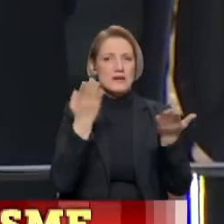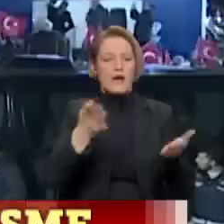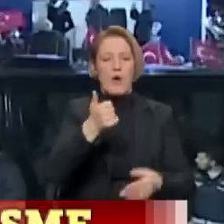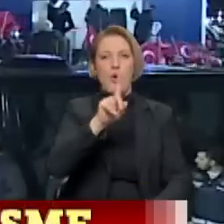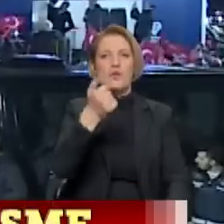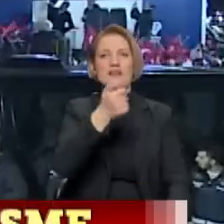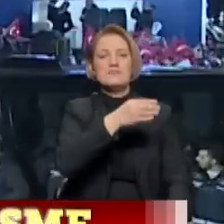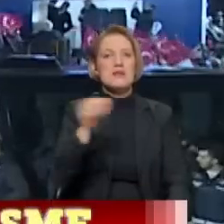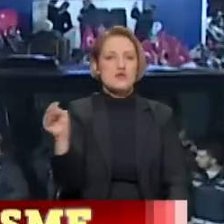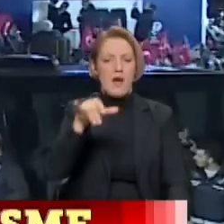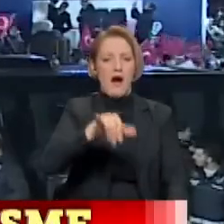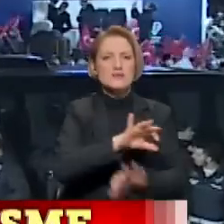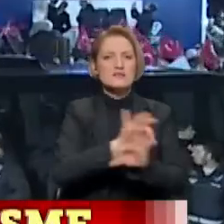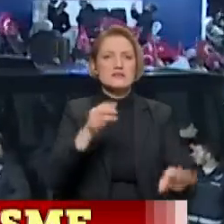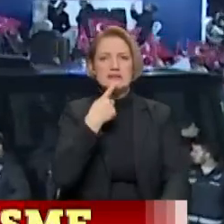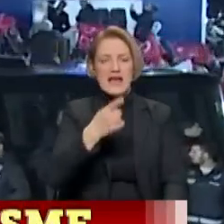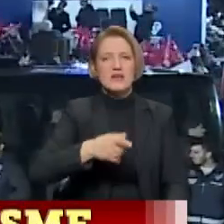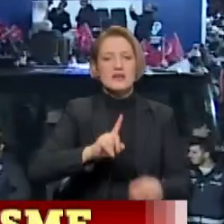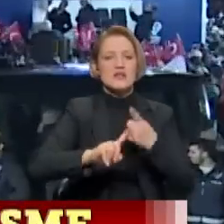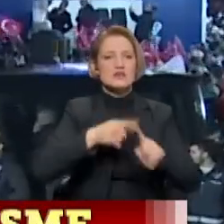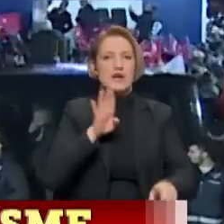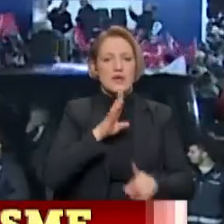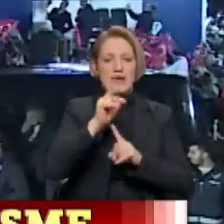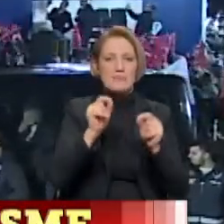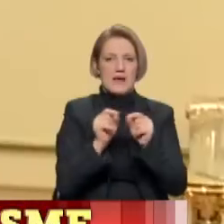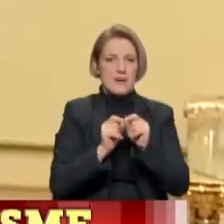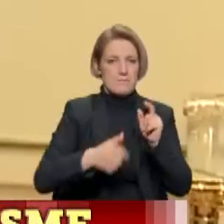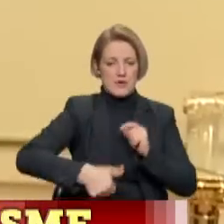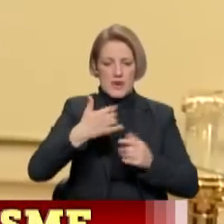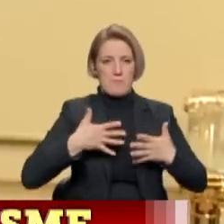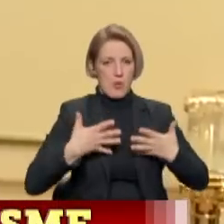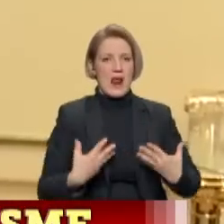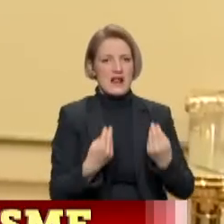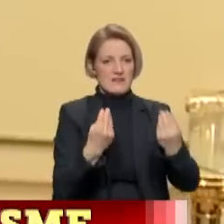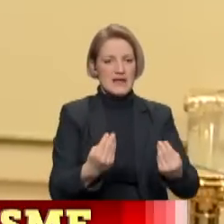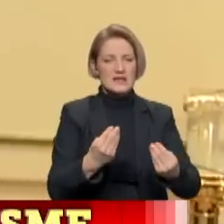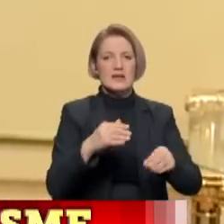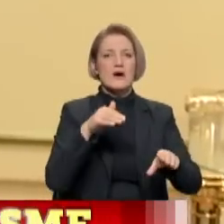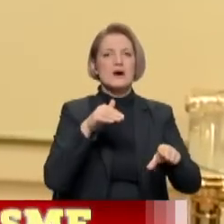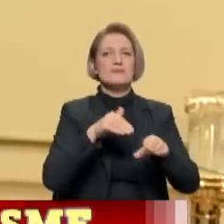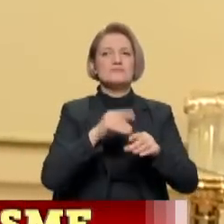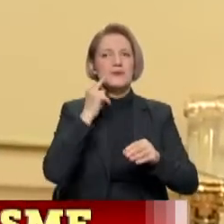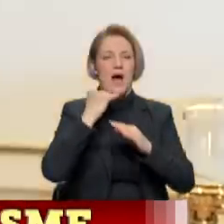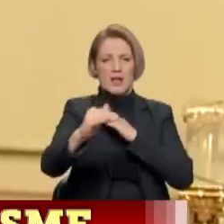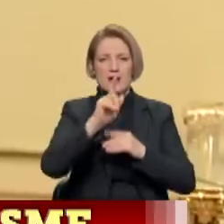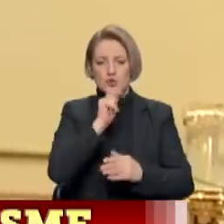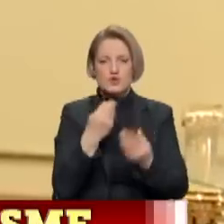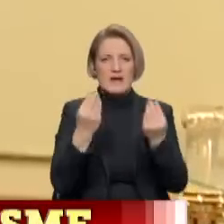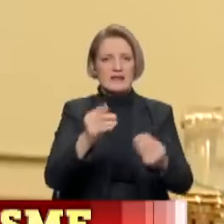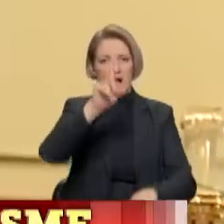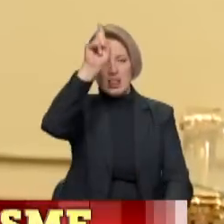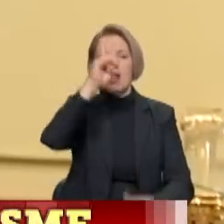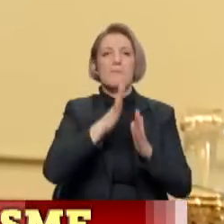milyonun haksızlığa uğramasıdır diyen CHP lideri, İBB Başkanı'na moral verirken seçmenine söz verdi. Ama Allah